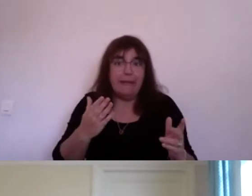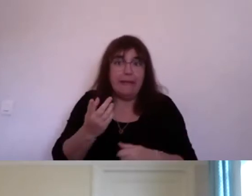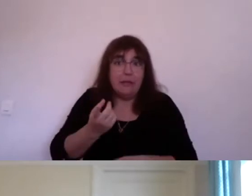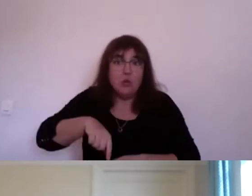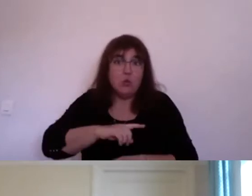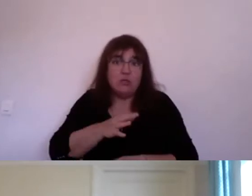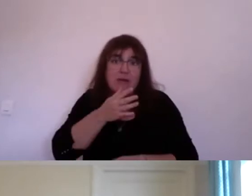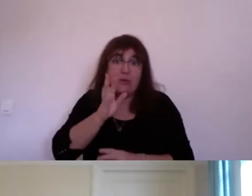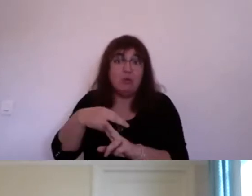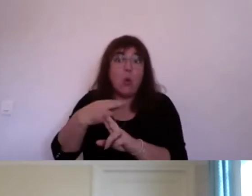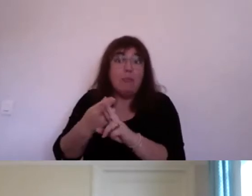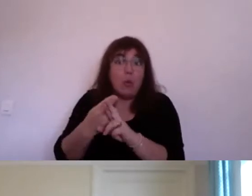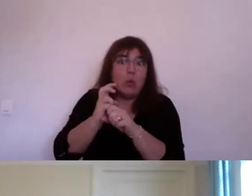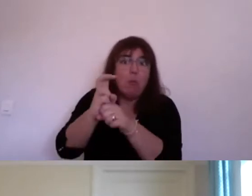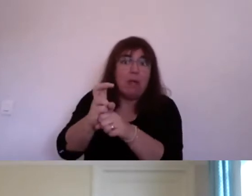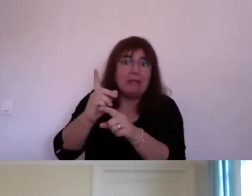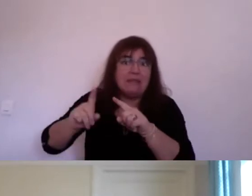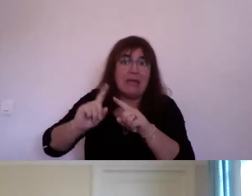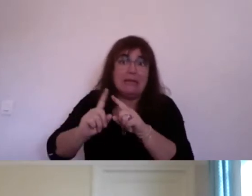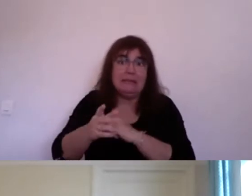tel. Je ne sais pas ce que tu en penses, Benjamin. Mais...